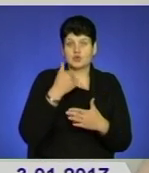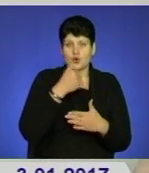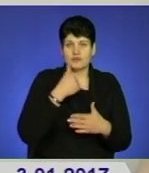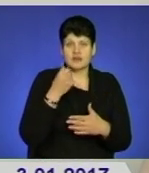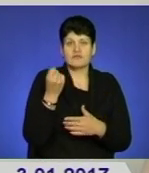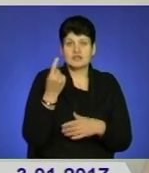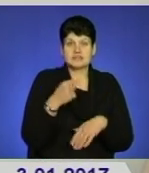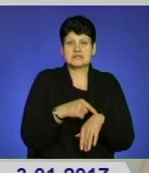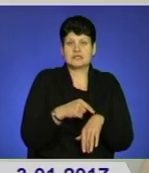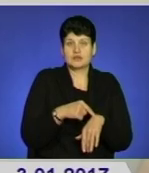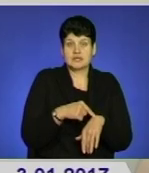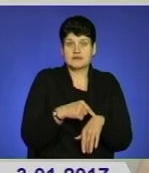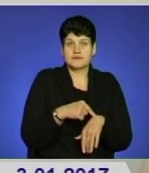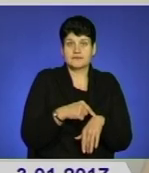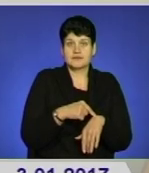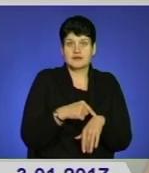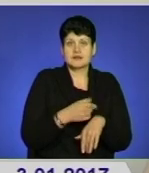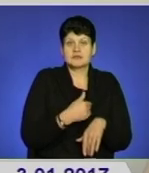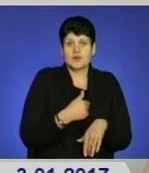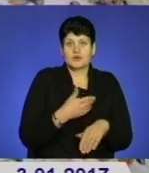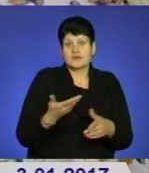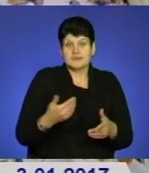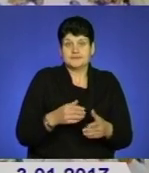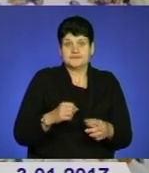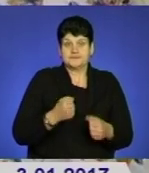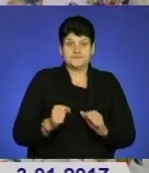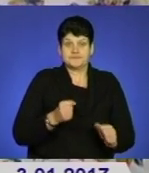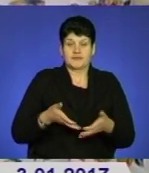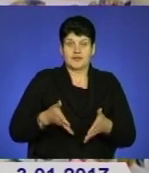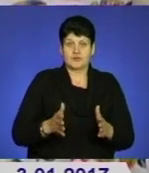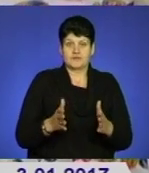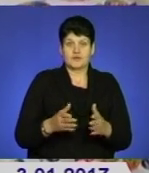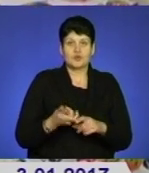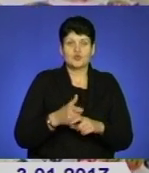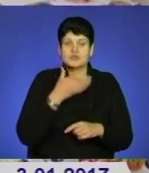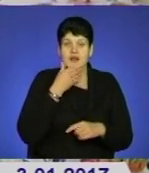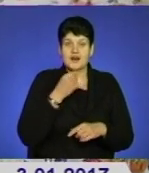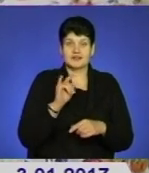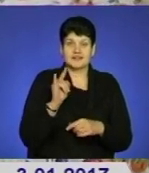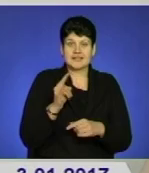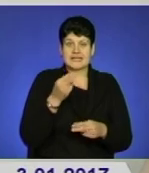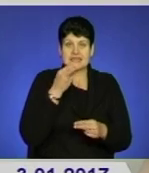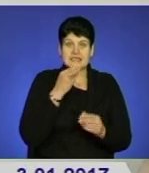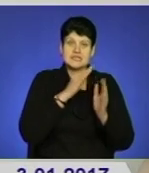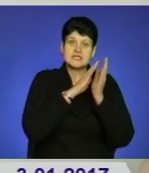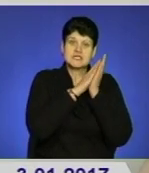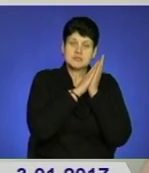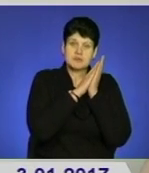в 11 годині вона захотіла народитися. Дуже гарна дитина. Що я можу сказати? Їсть,